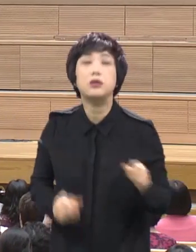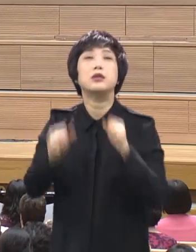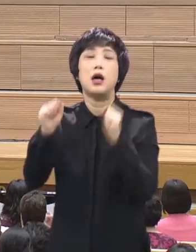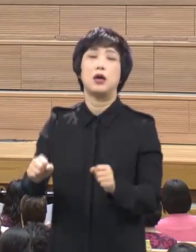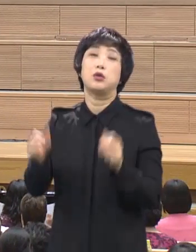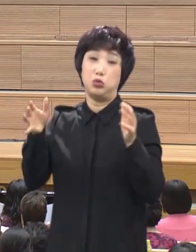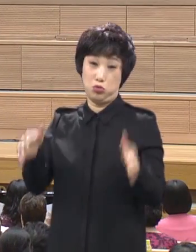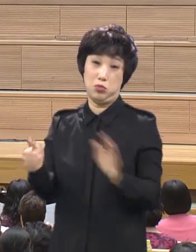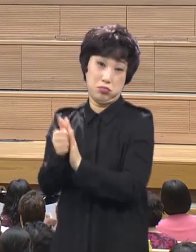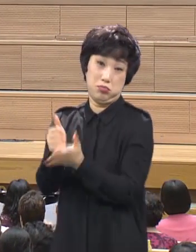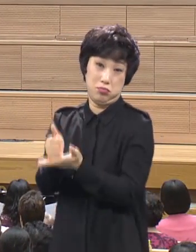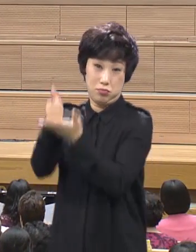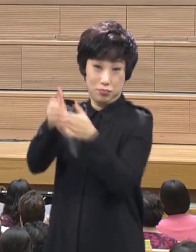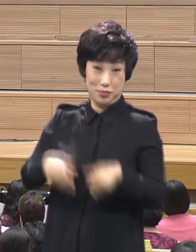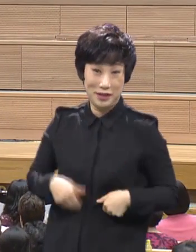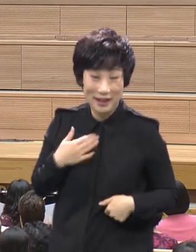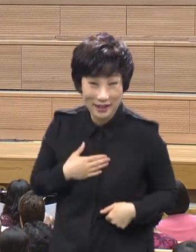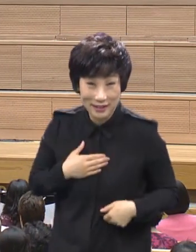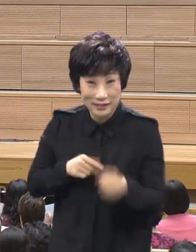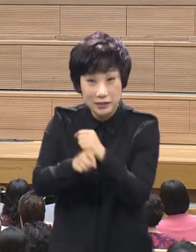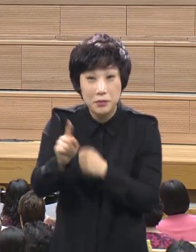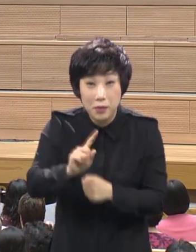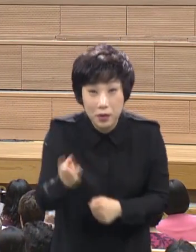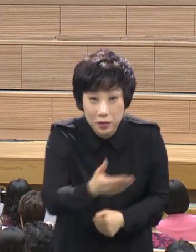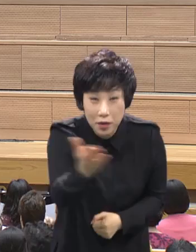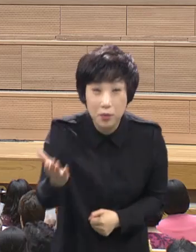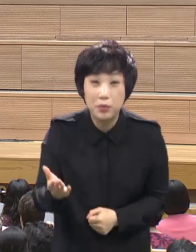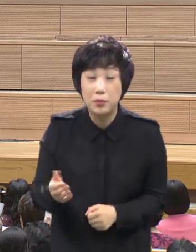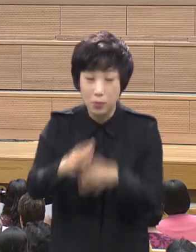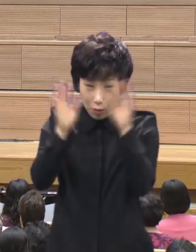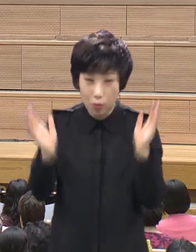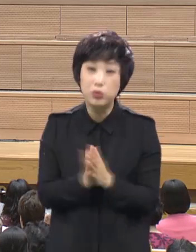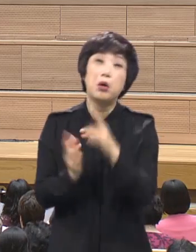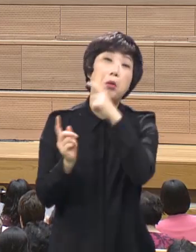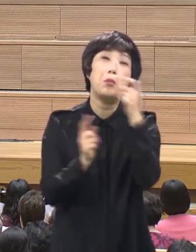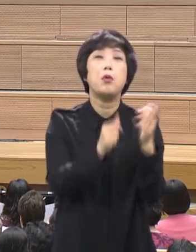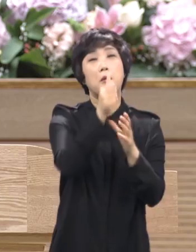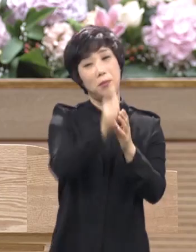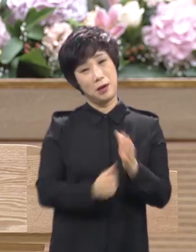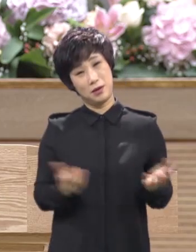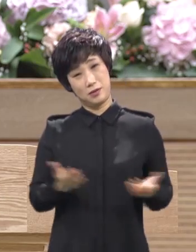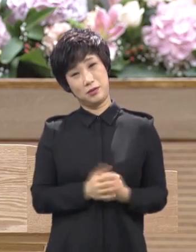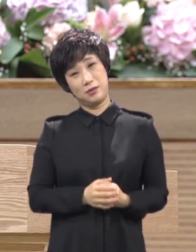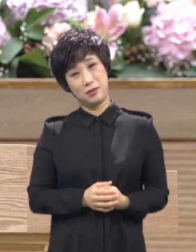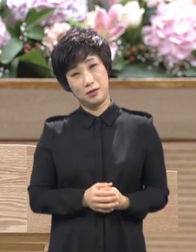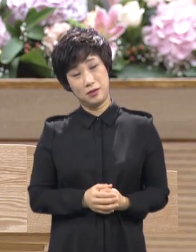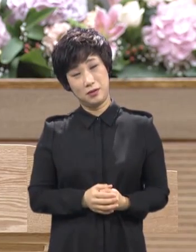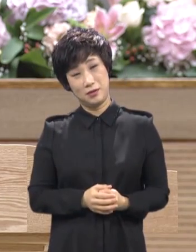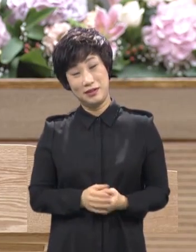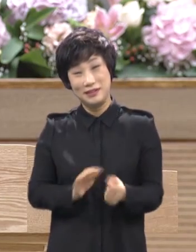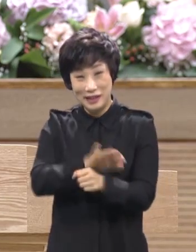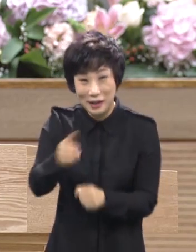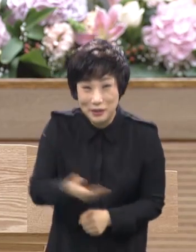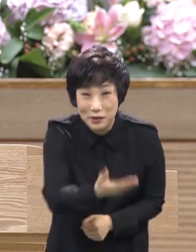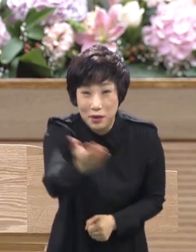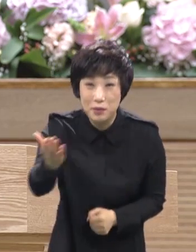거야. 이 말이 무슨 말이냐? 이게 다 미혹이야. 응? 사랑하는